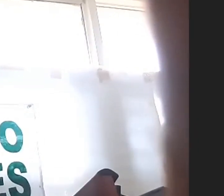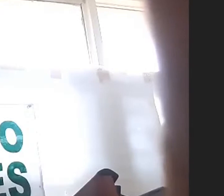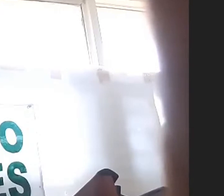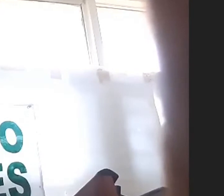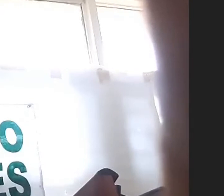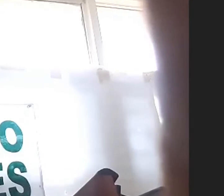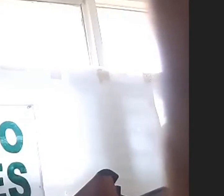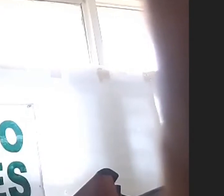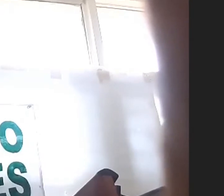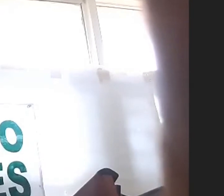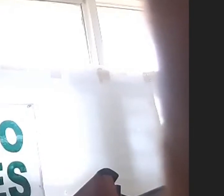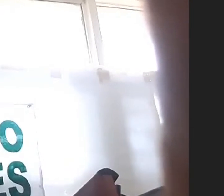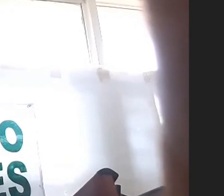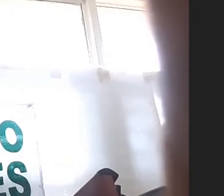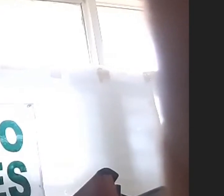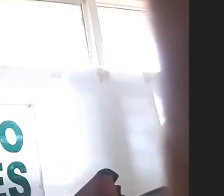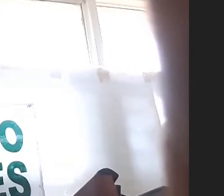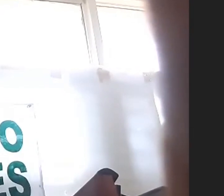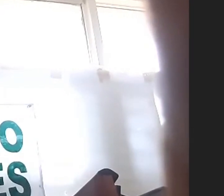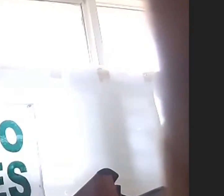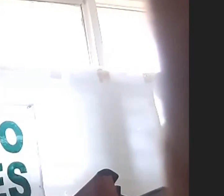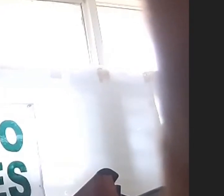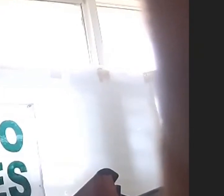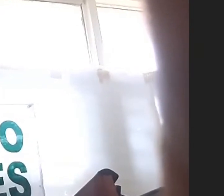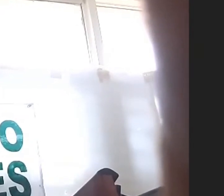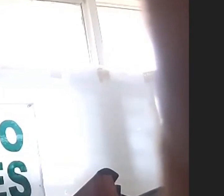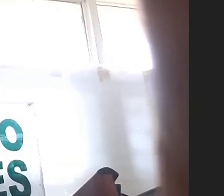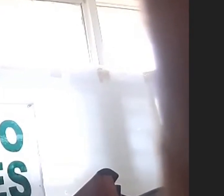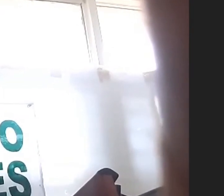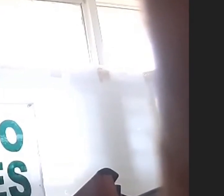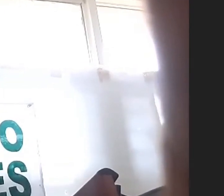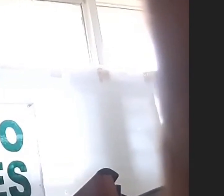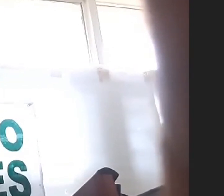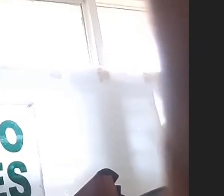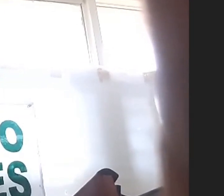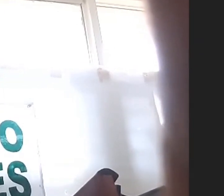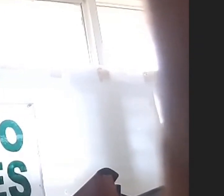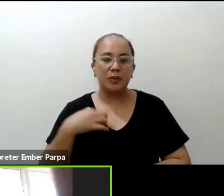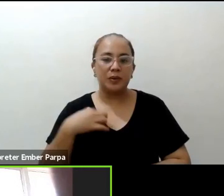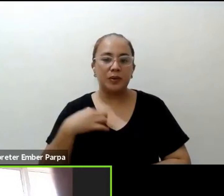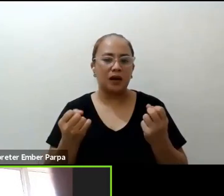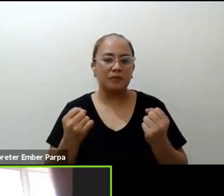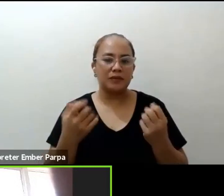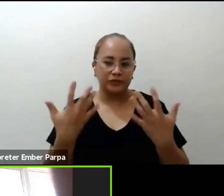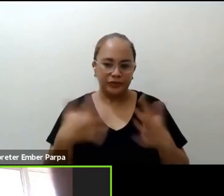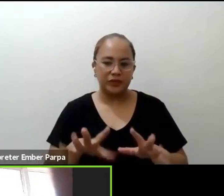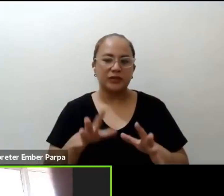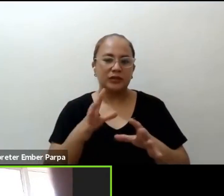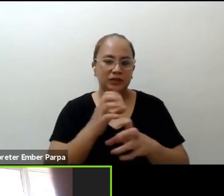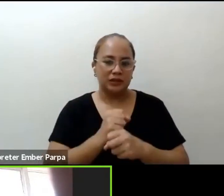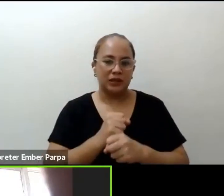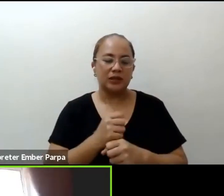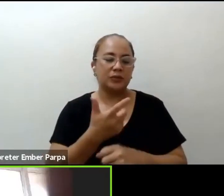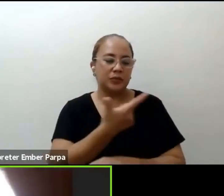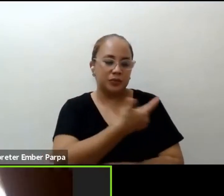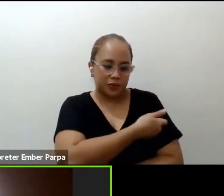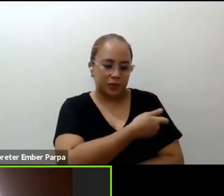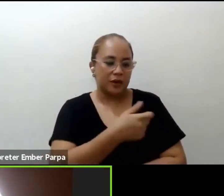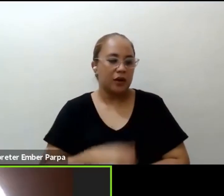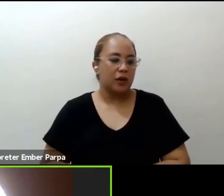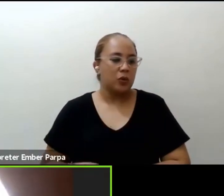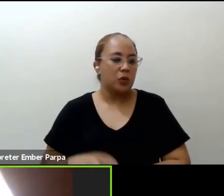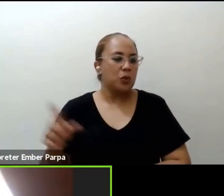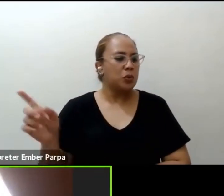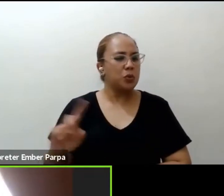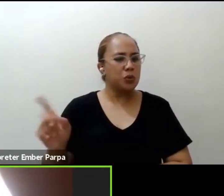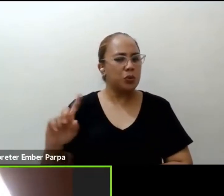available. Ang atin din po mga kasamahan ng mga health workers ay marami na po ang nag-avail ng bakuna. Kung ano po